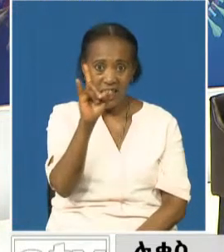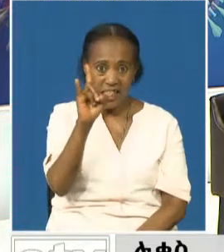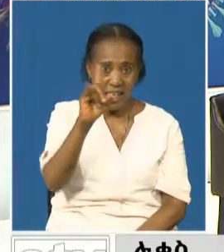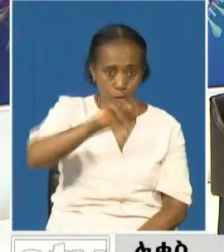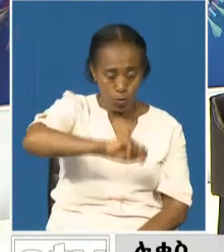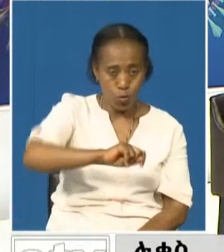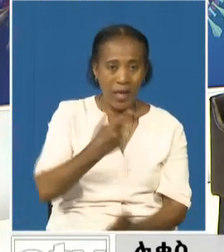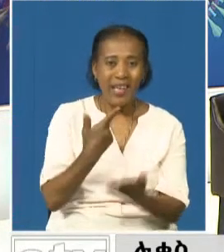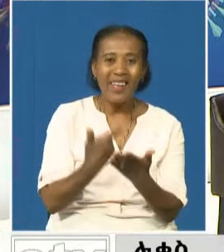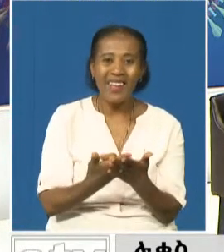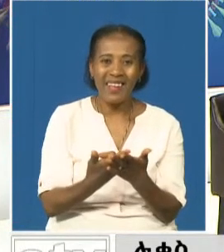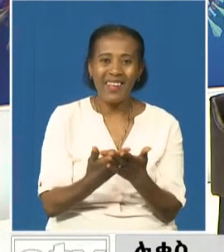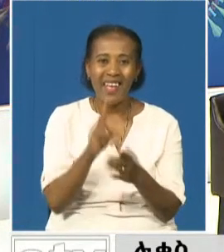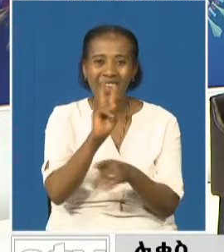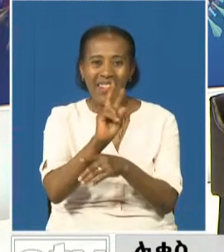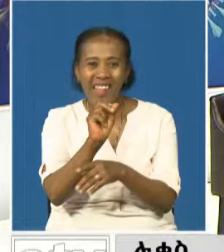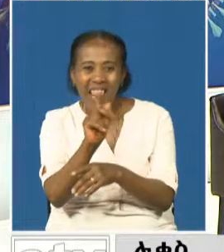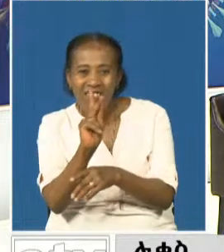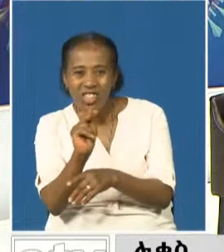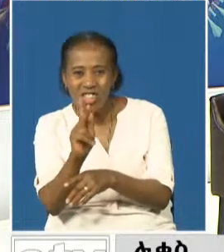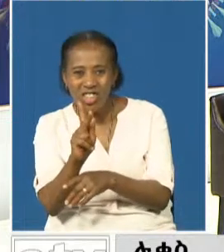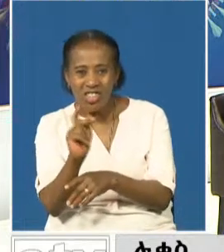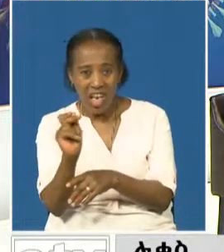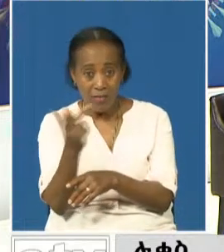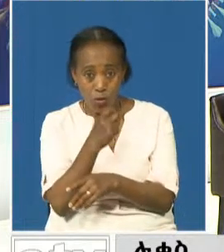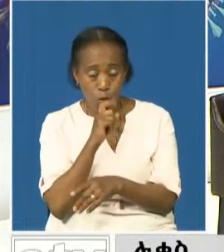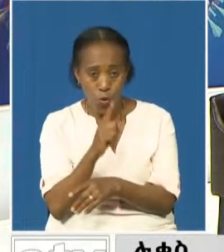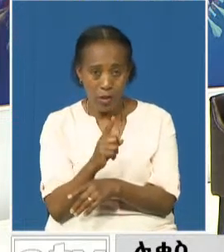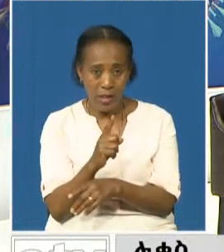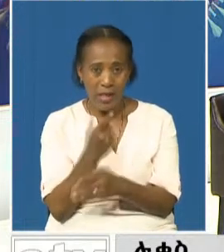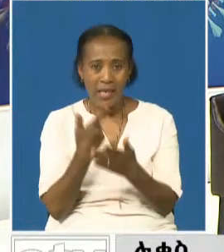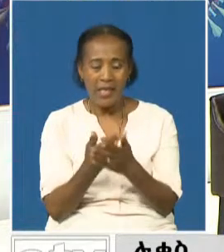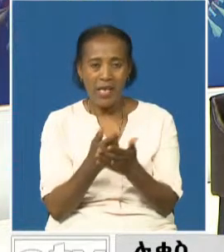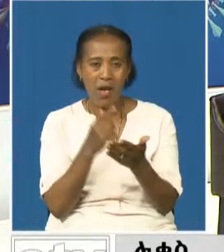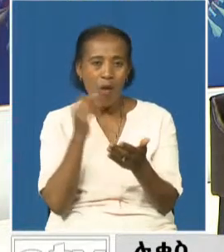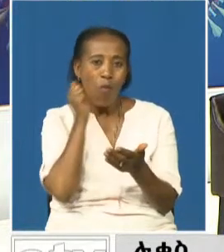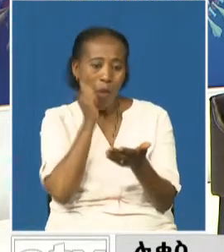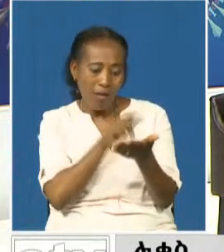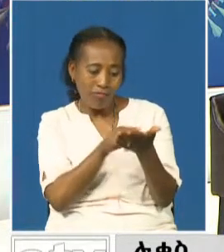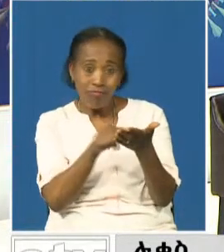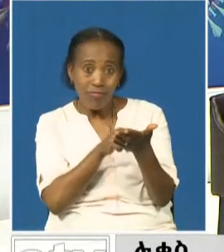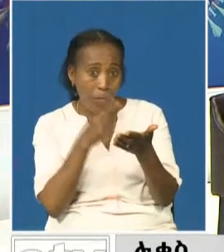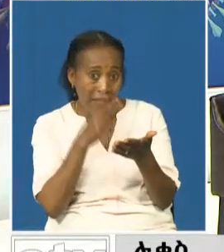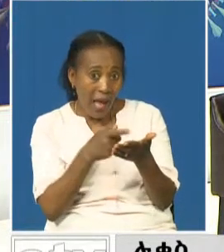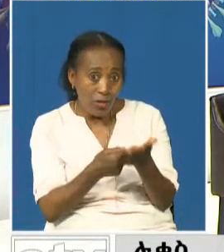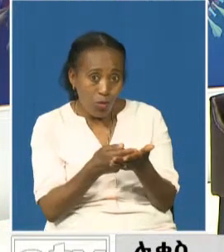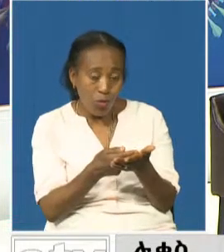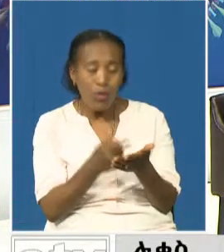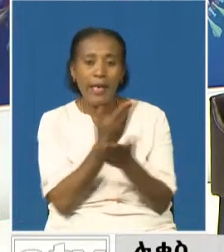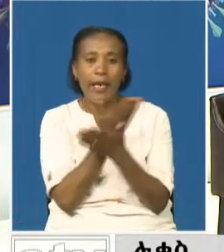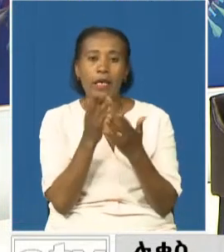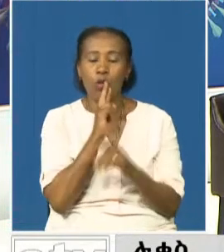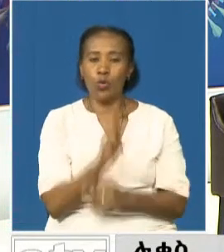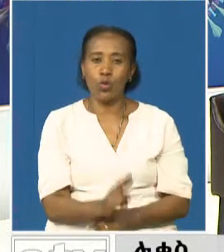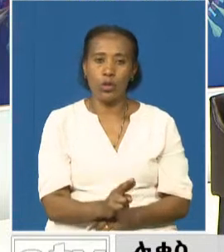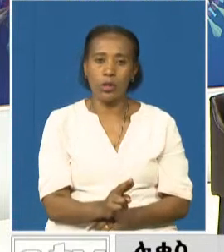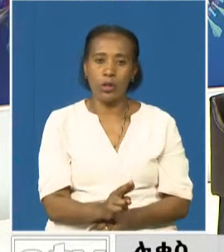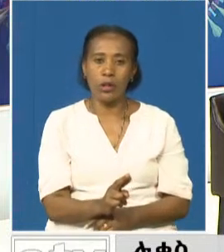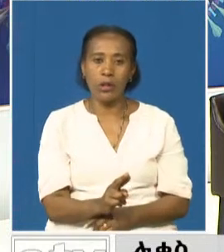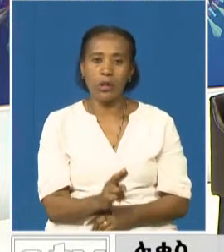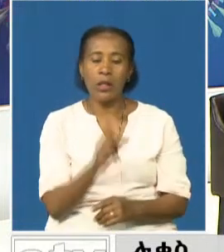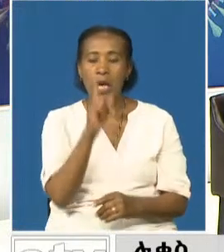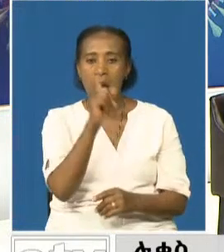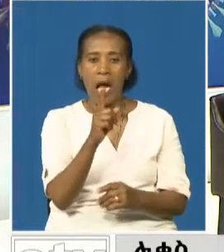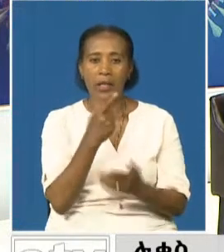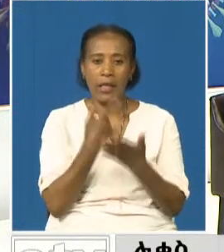ይሄ የቴሌቪዥንም ሆነ የዚህ በስማርት ስልኮች ልጆች የሚያዩአቸውን ነገሮች ወላጅ